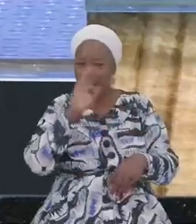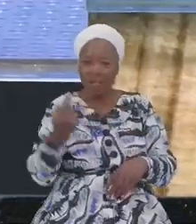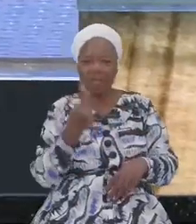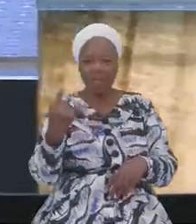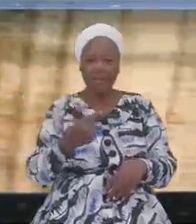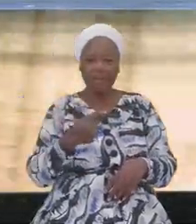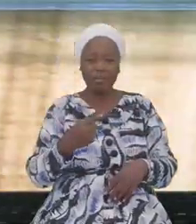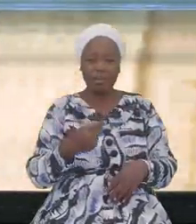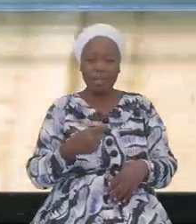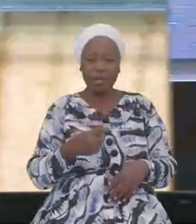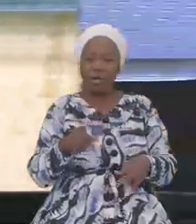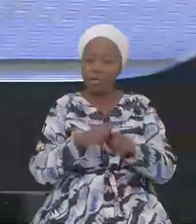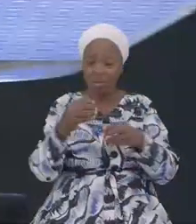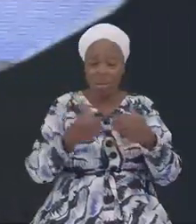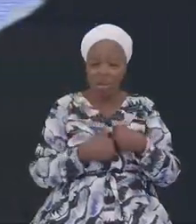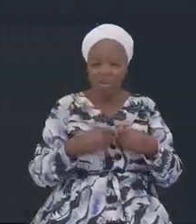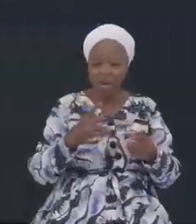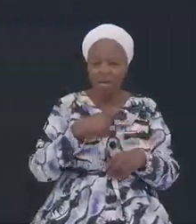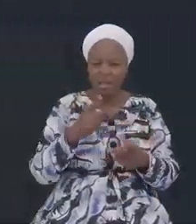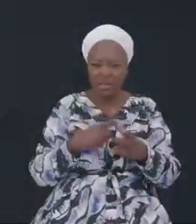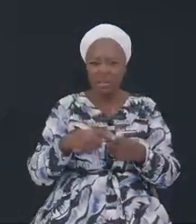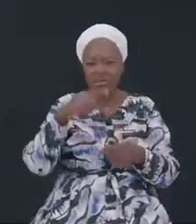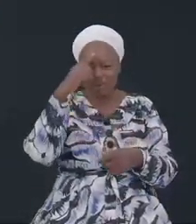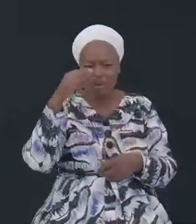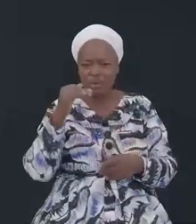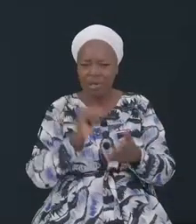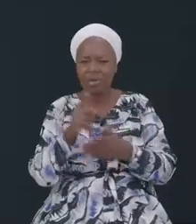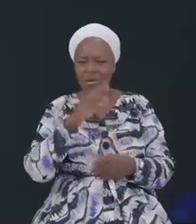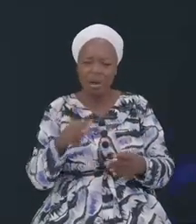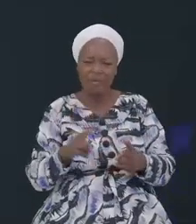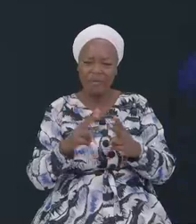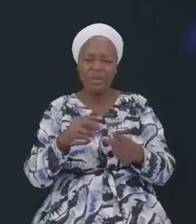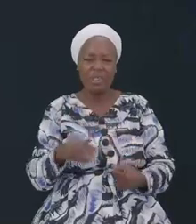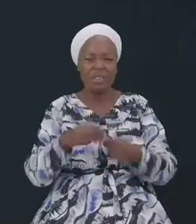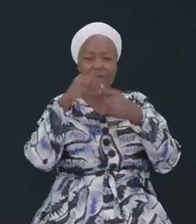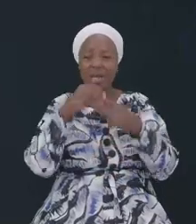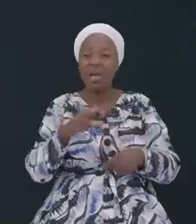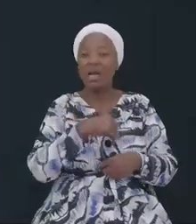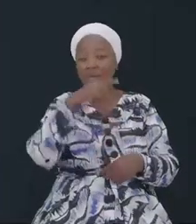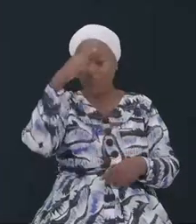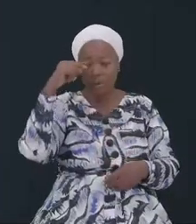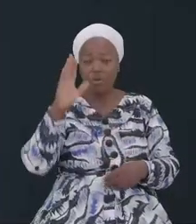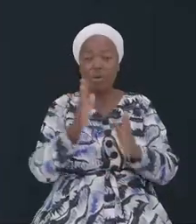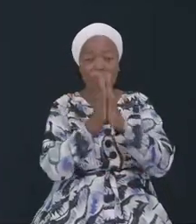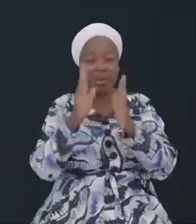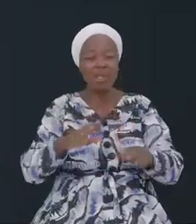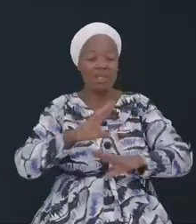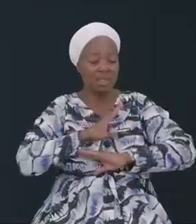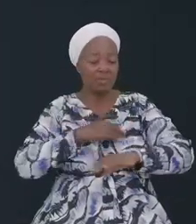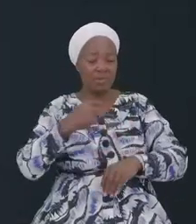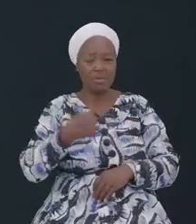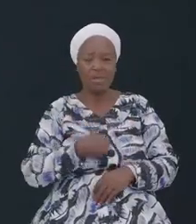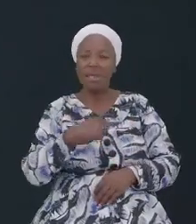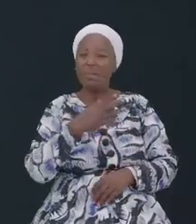toi, personne ne sera semblable à toi. Tu seras spécial parce que ta prière m'a agréé.